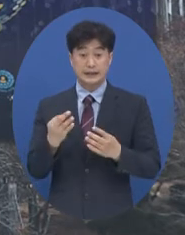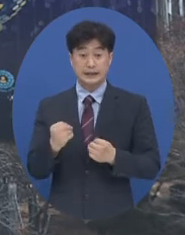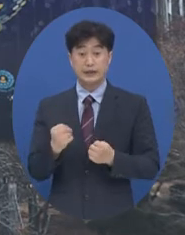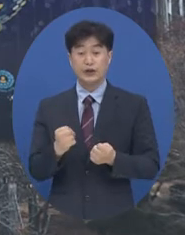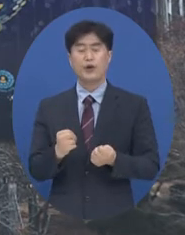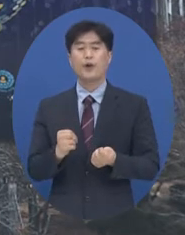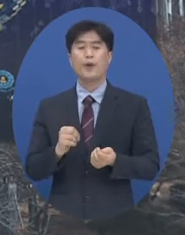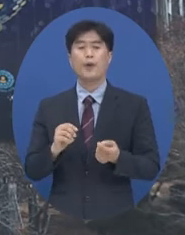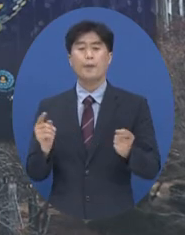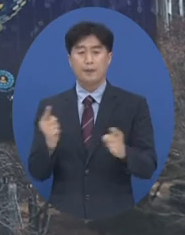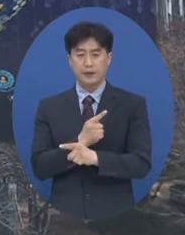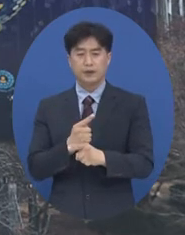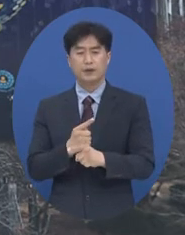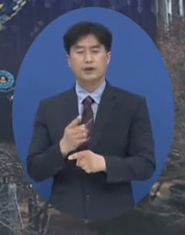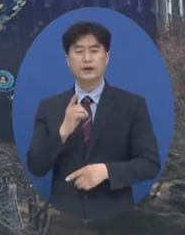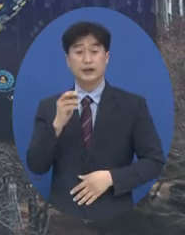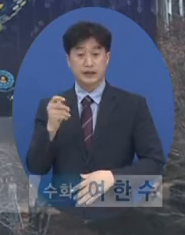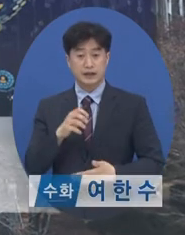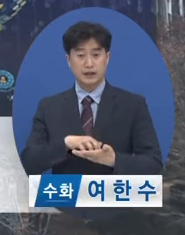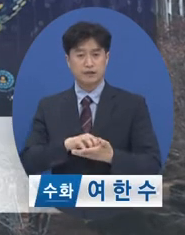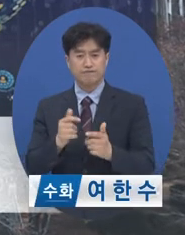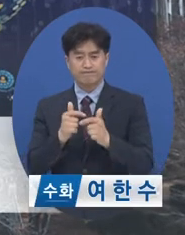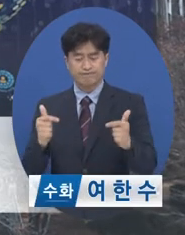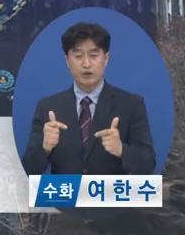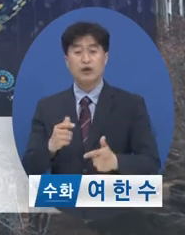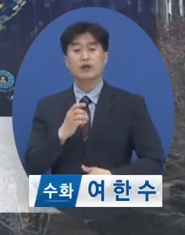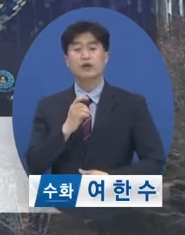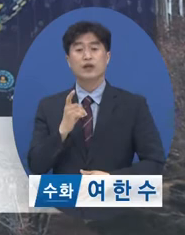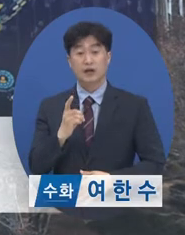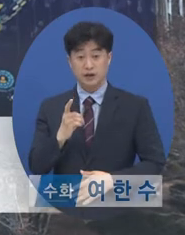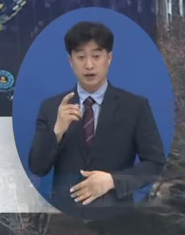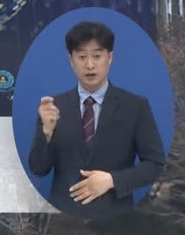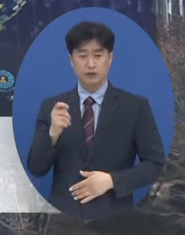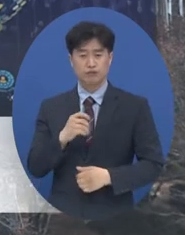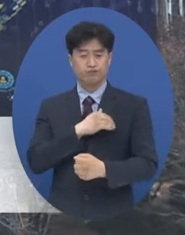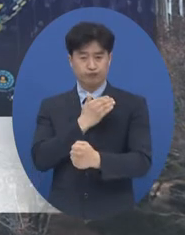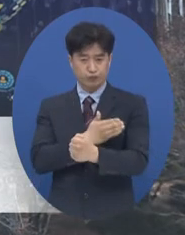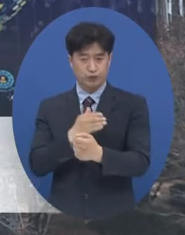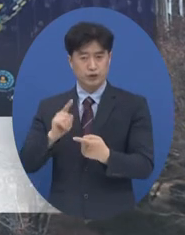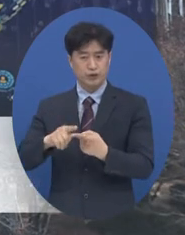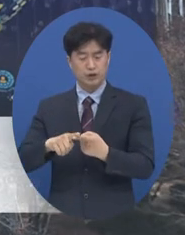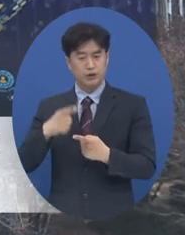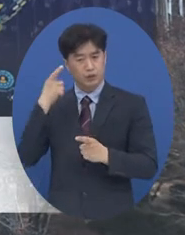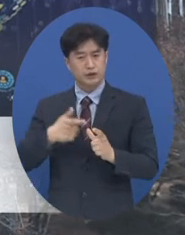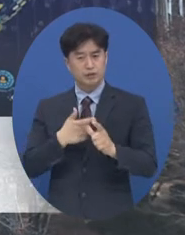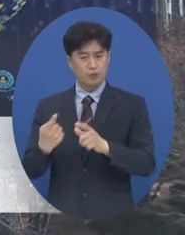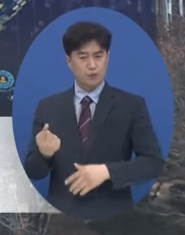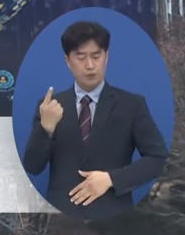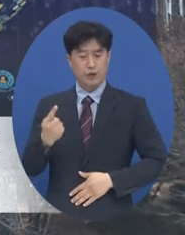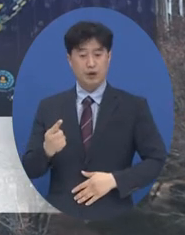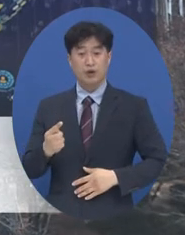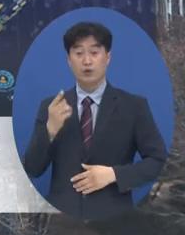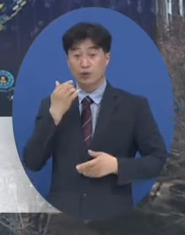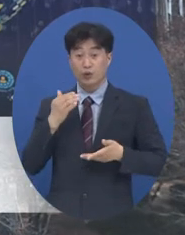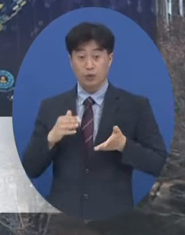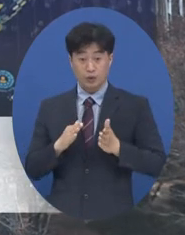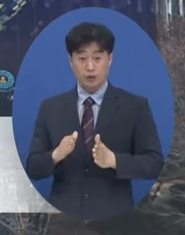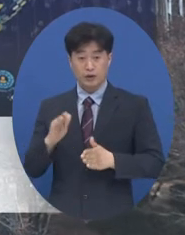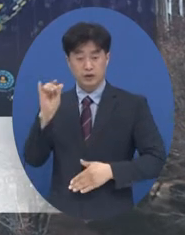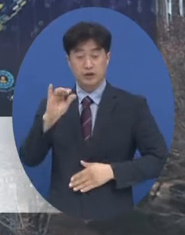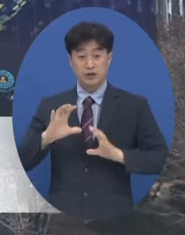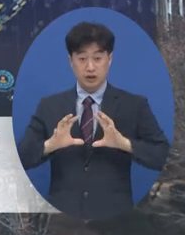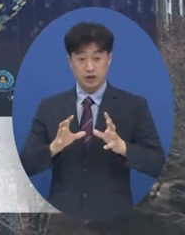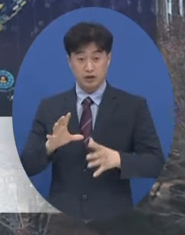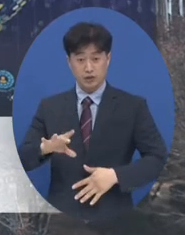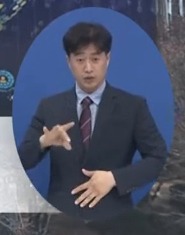디지털 전환에 따라 데이터 양이 늘어나면서 데이터 주권에 대한 관심이 높아지고 있는데요. 경기도가 세계 최초로 데이터 주권을